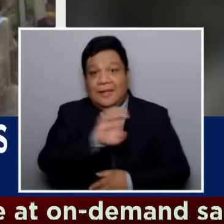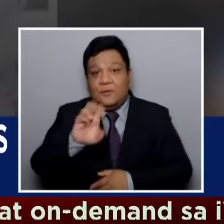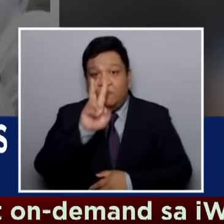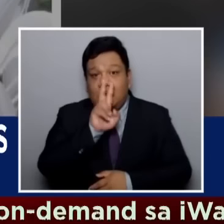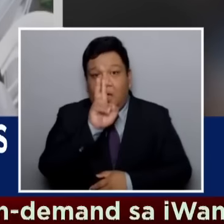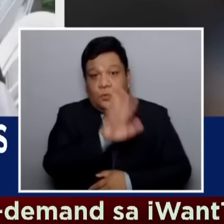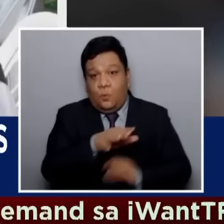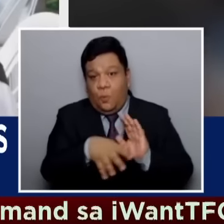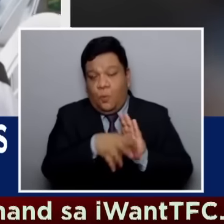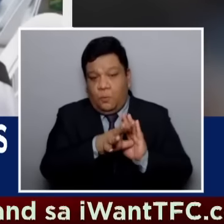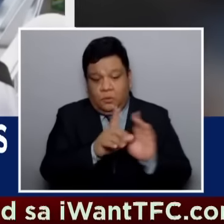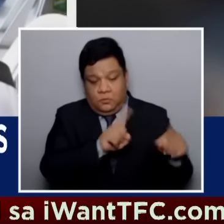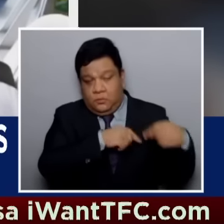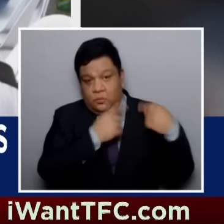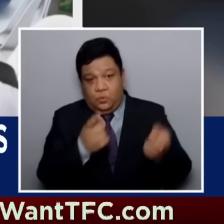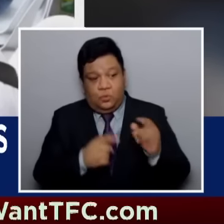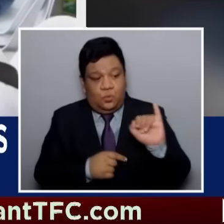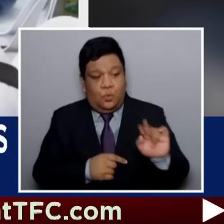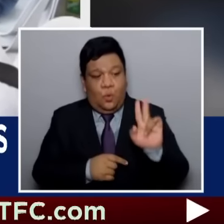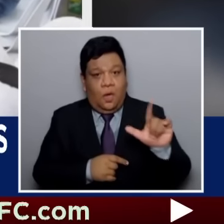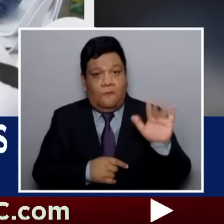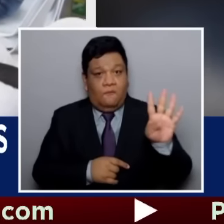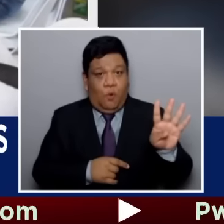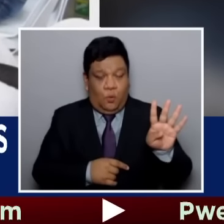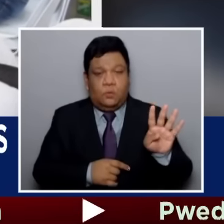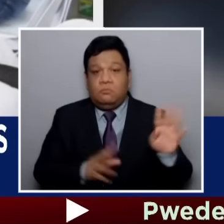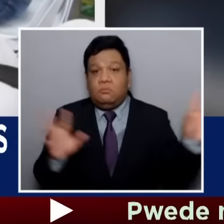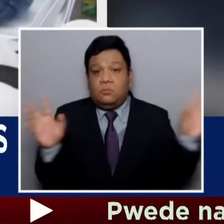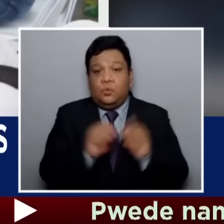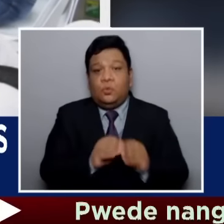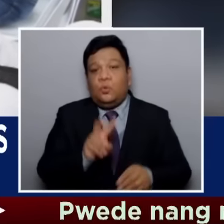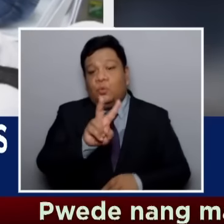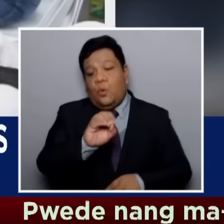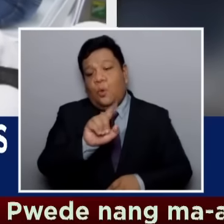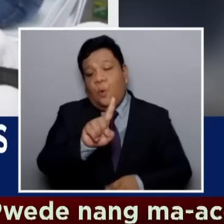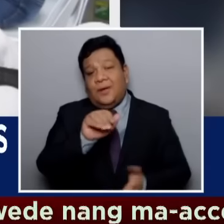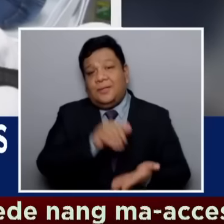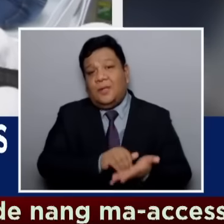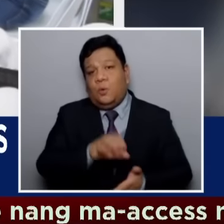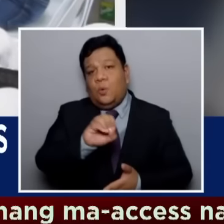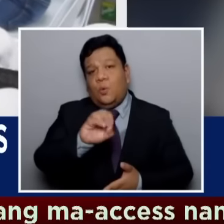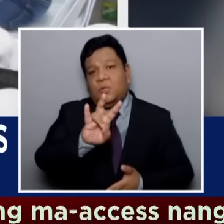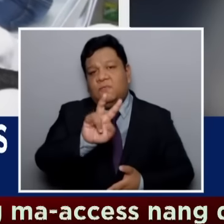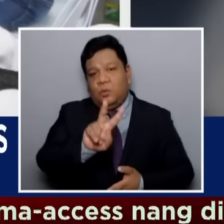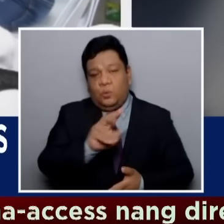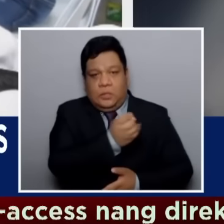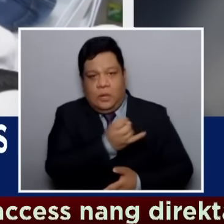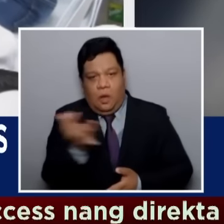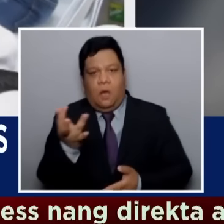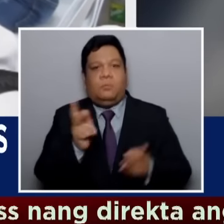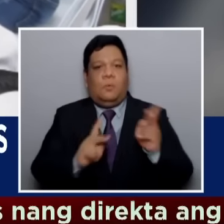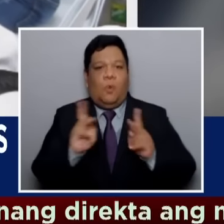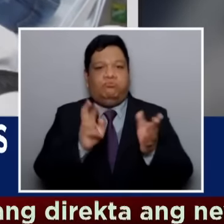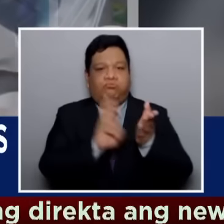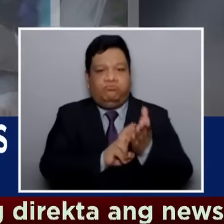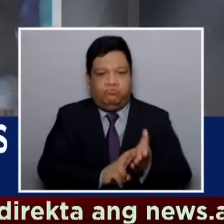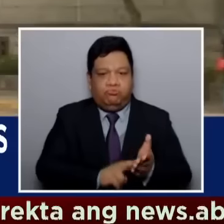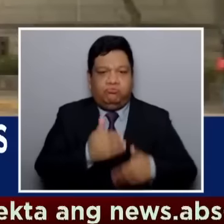hanggang 21, umabot na sa 201,072 ang nagprosesong application para sa registration.